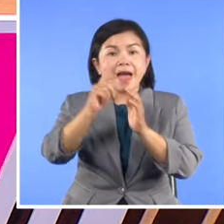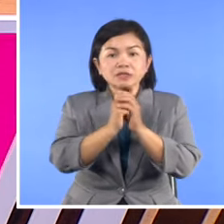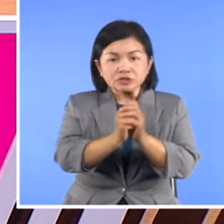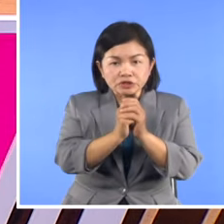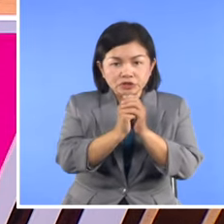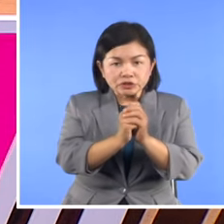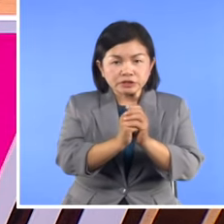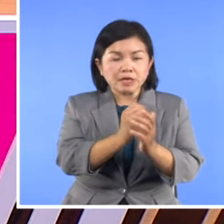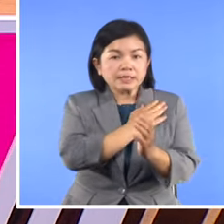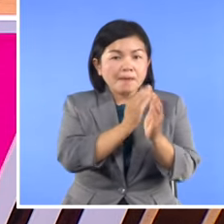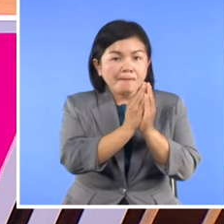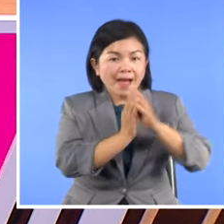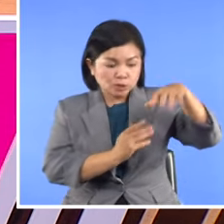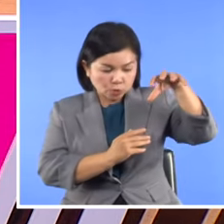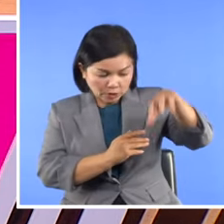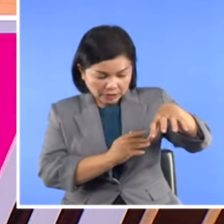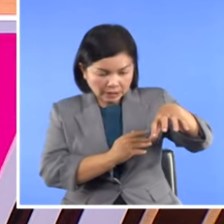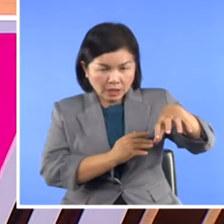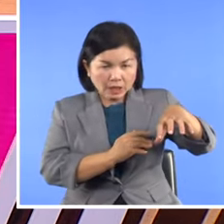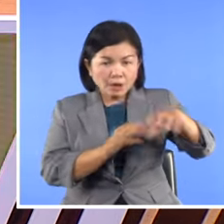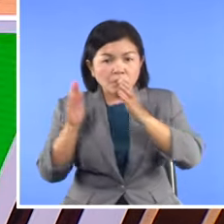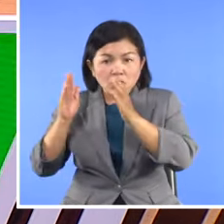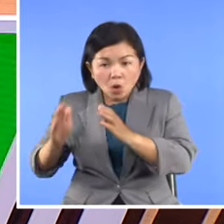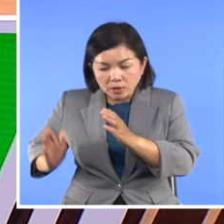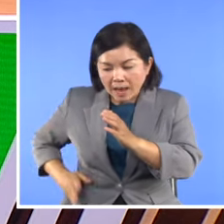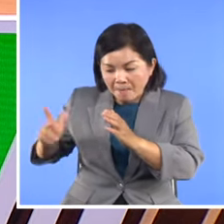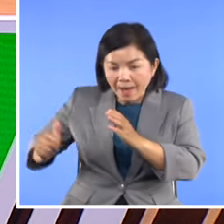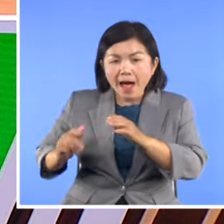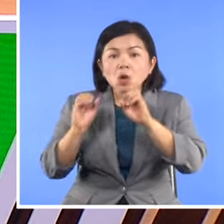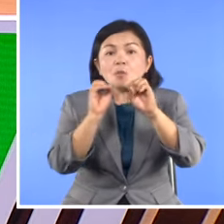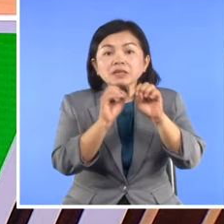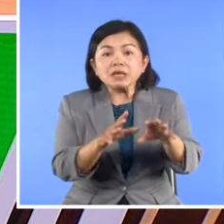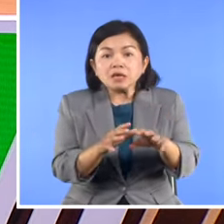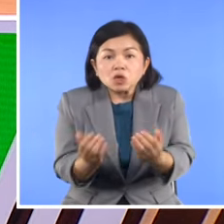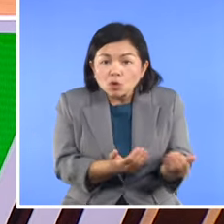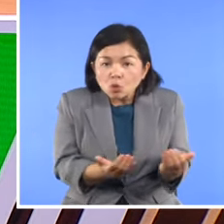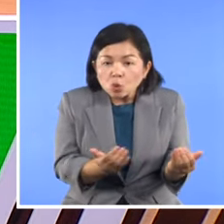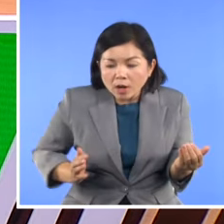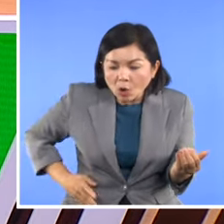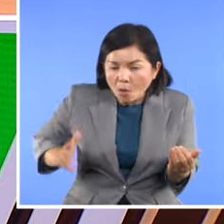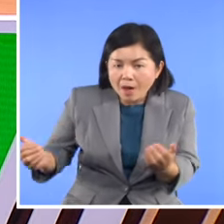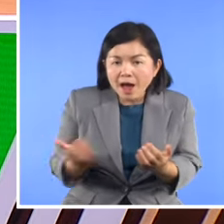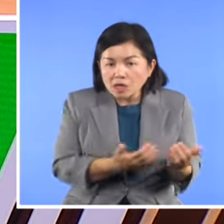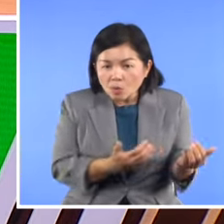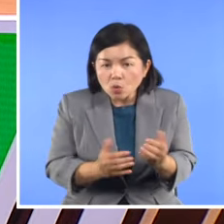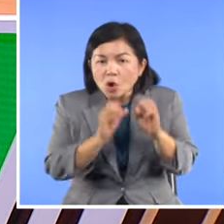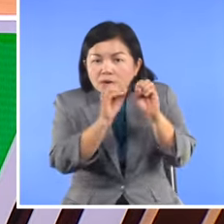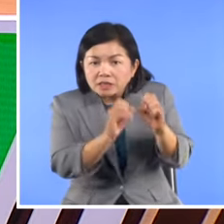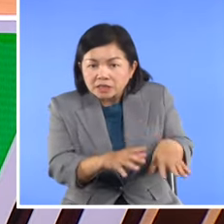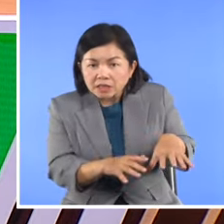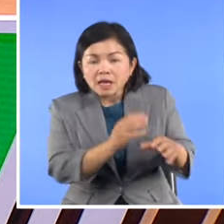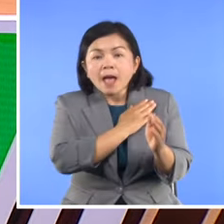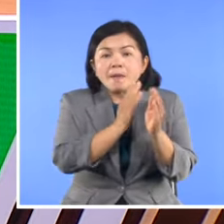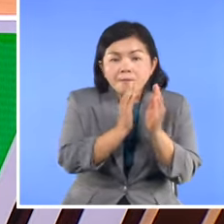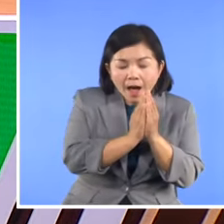พ่อทำไงได้นะครับหลวงพ่อก็ทำอะไรไม่ได้เพราะมีคนมาปล่อยแล้วทีนี้จังหวะที่ลูกหมาเนี่ยมาปล่อยที่วัดหลวงพ่อท่านก็เดิน